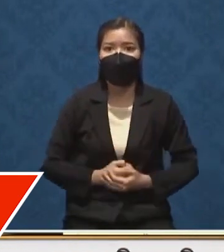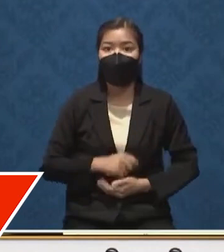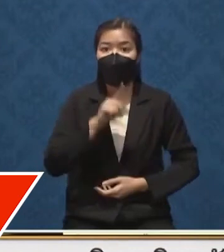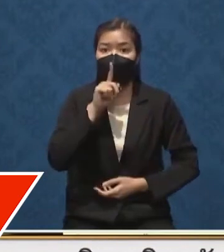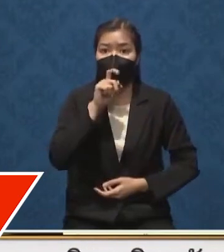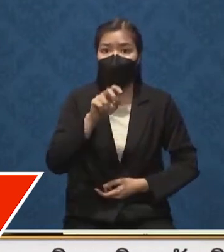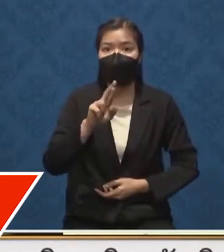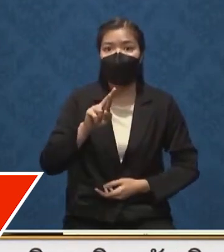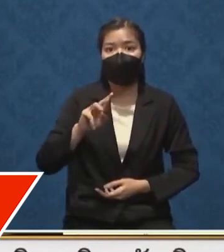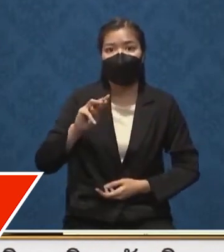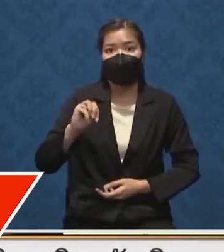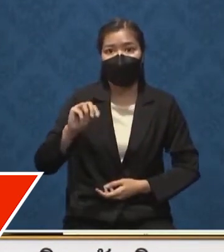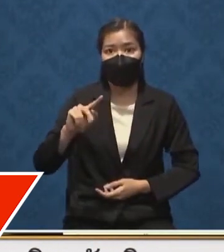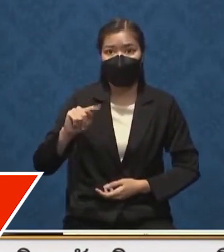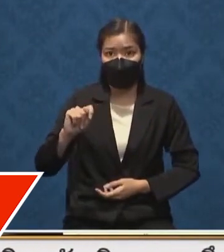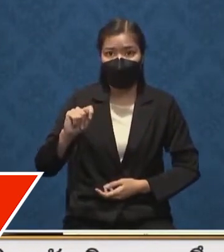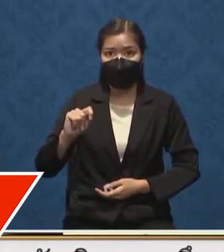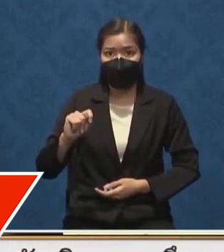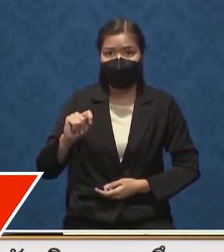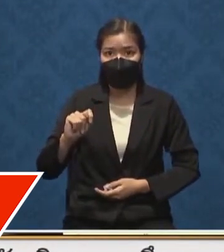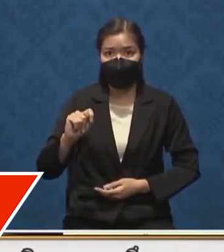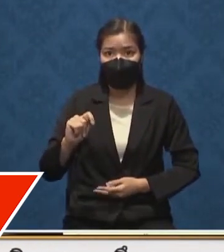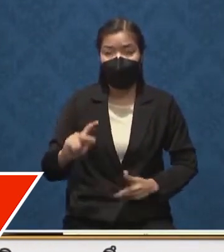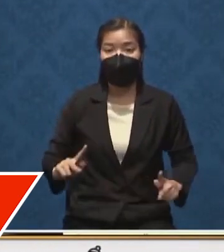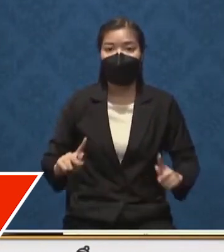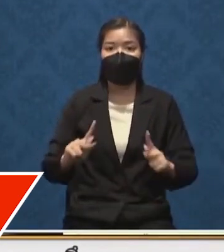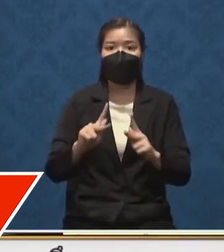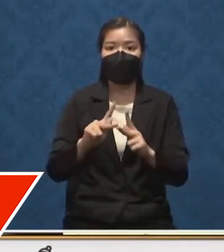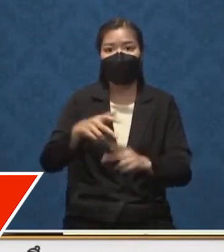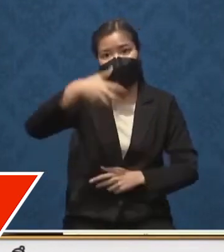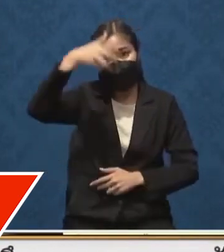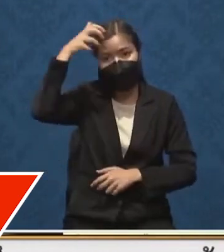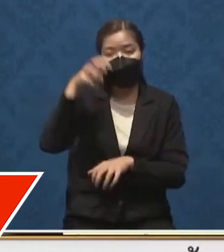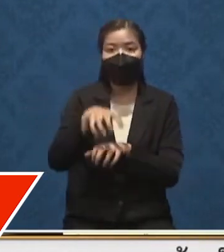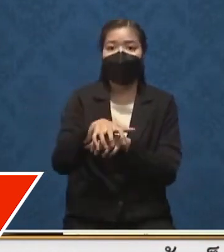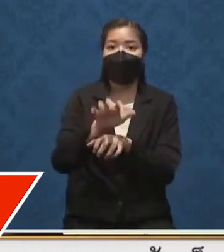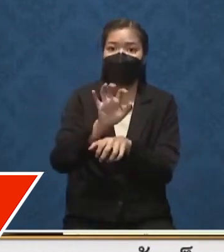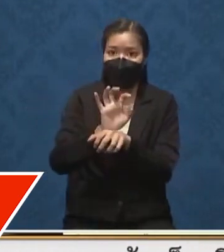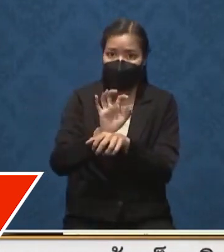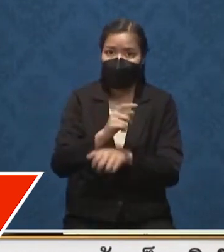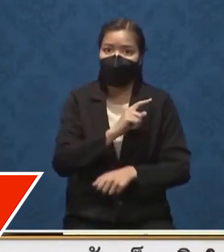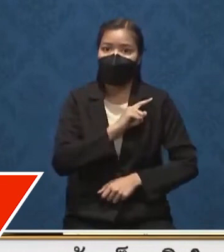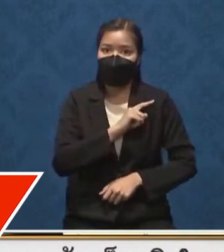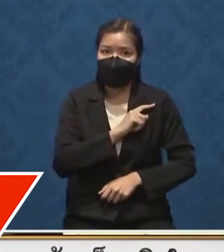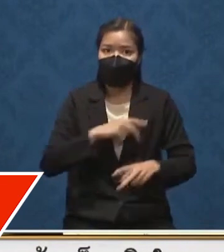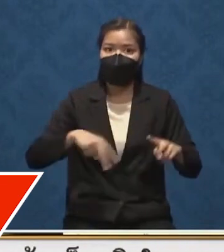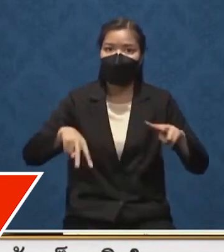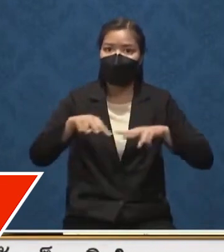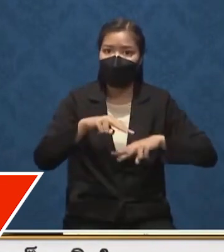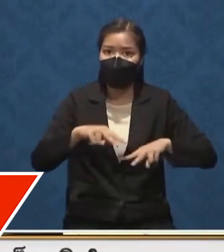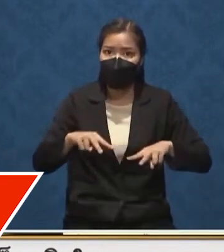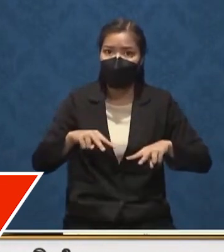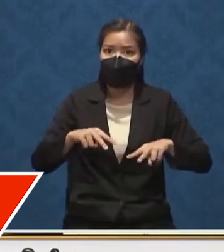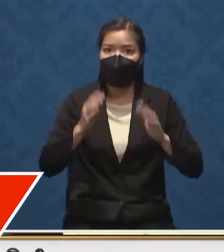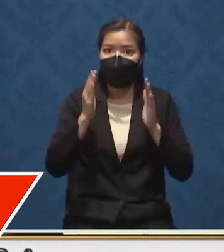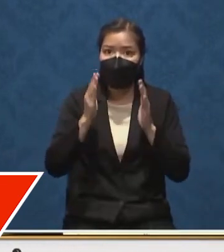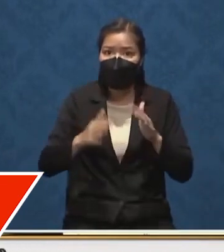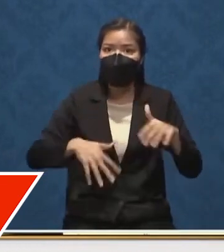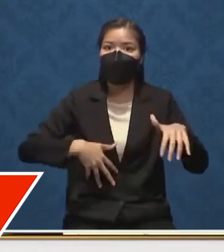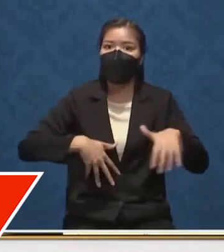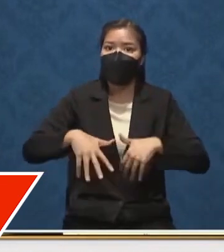กระทรวงมหาดไทยซึ่งดูแลเรื่องความมั่นคงของชีวิตและทรัพย์สินของประชา